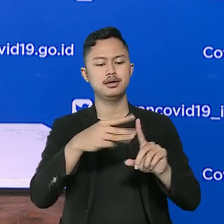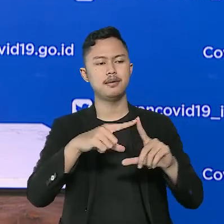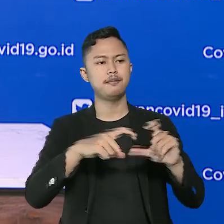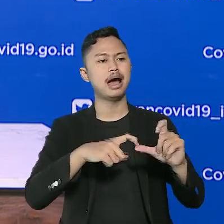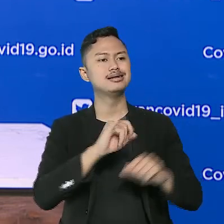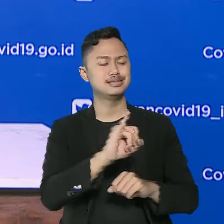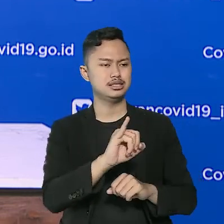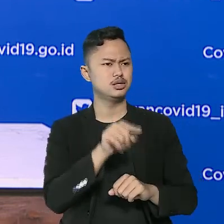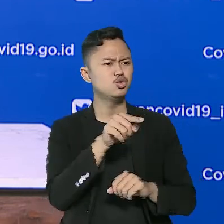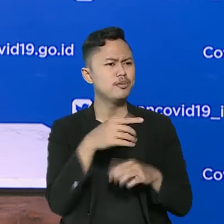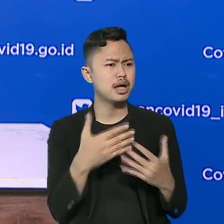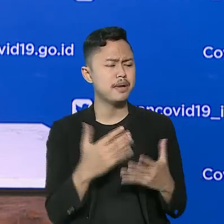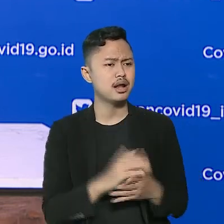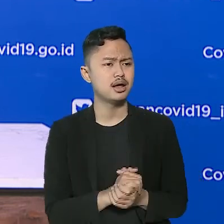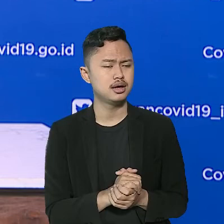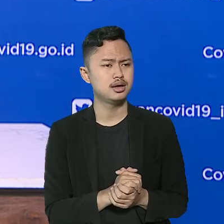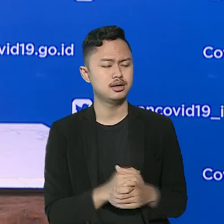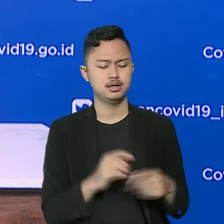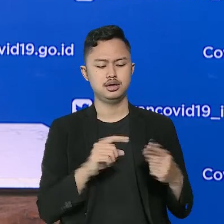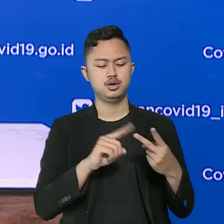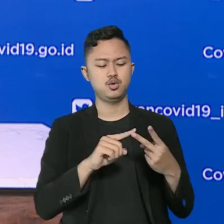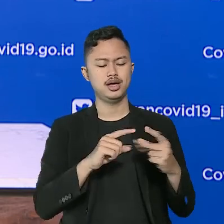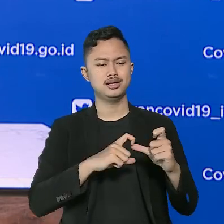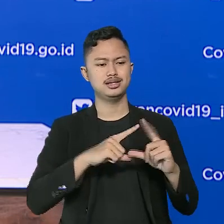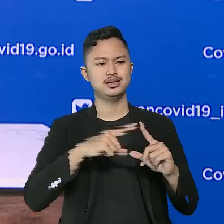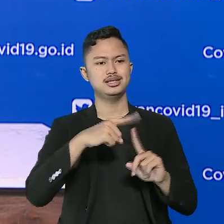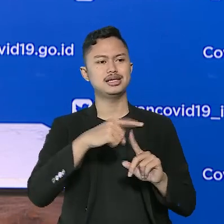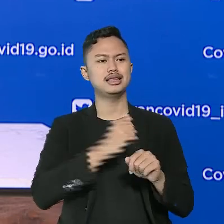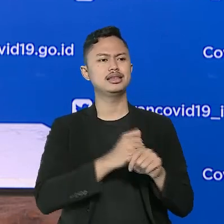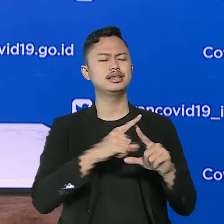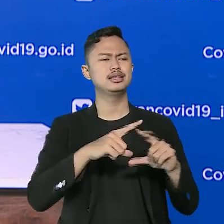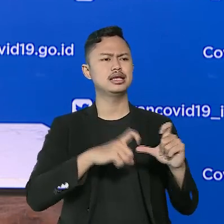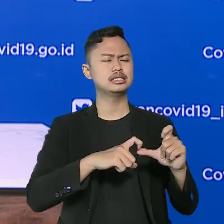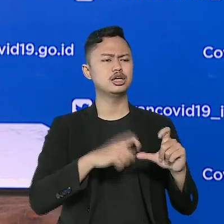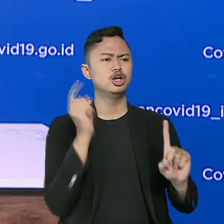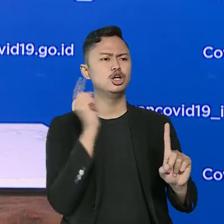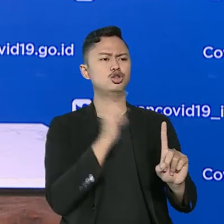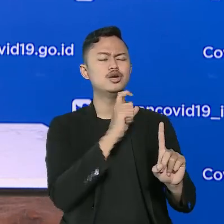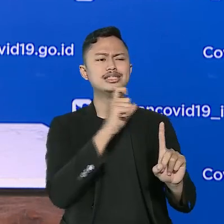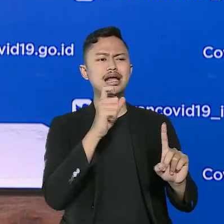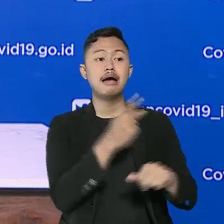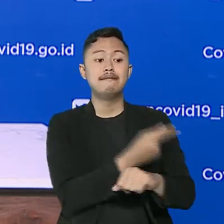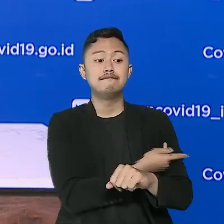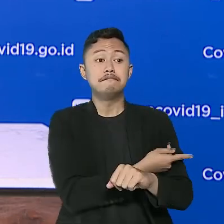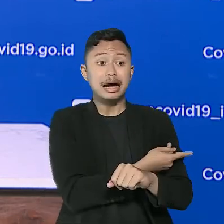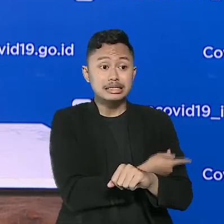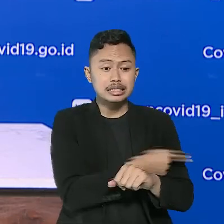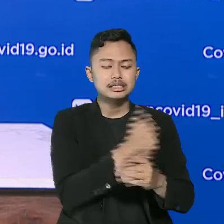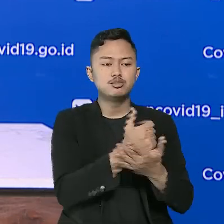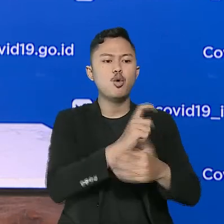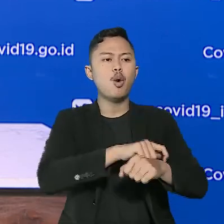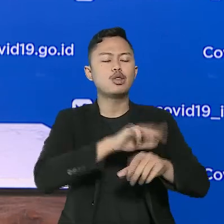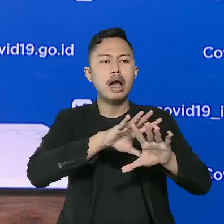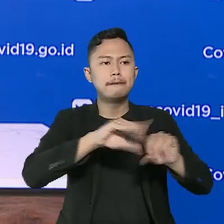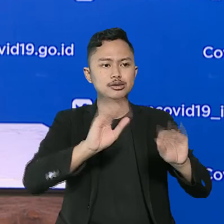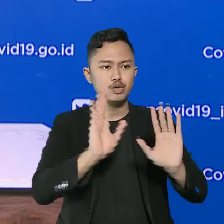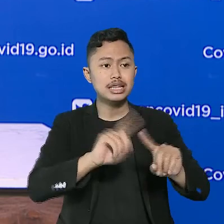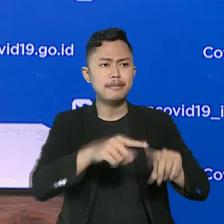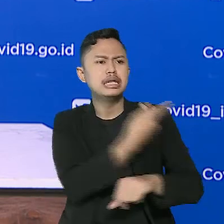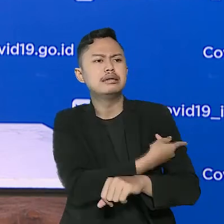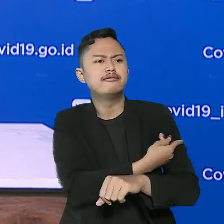vaksin ini? Lalu apa pesan Satgas Pusat kepada daerah guna mencegah adanya vaksin kadaluarsa di kemudian hari? Terima